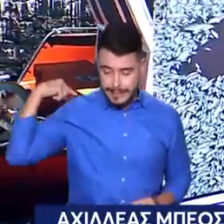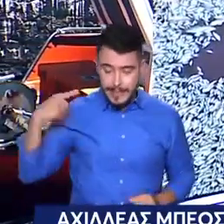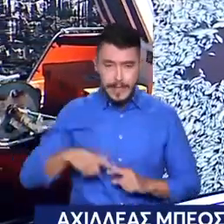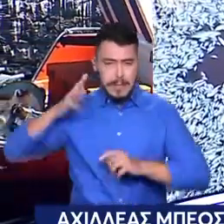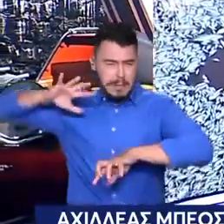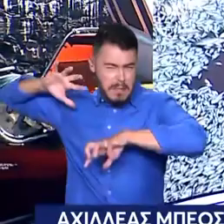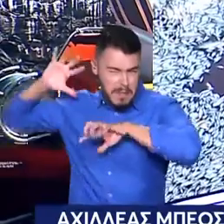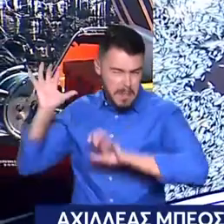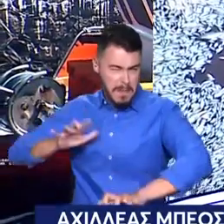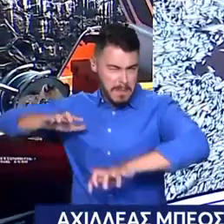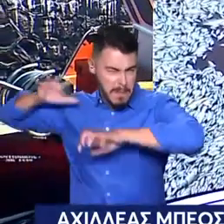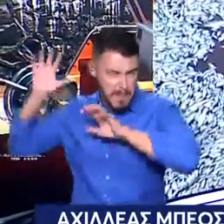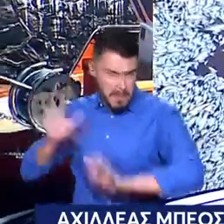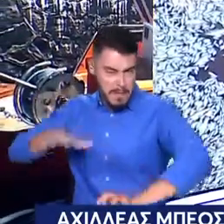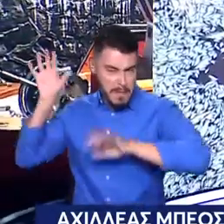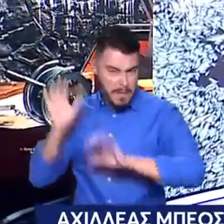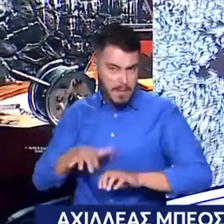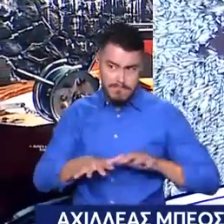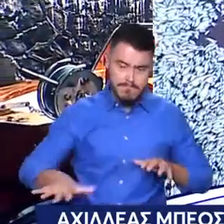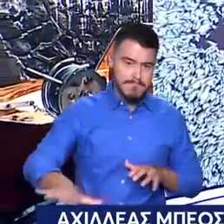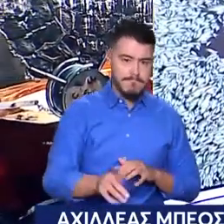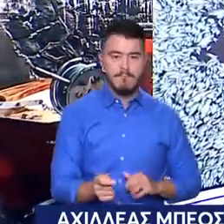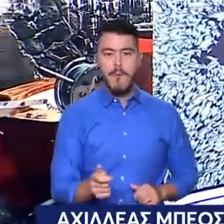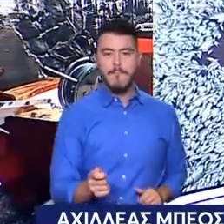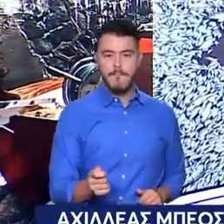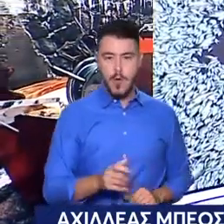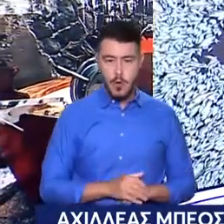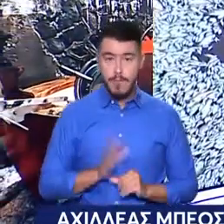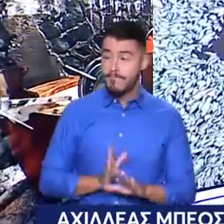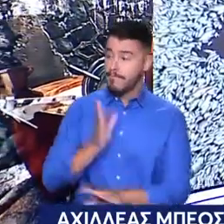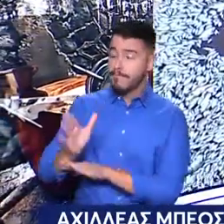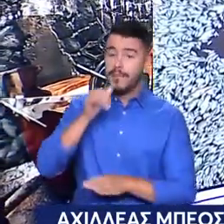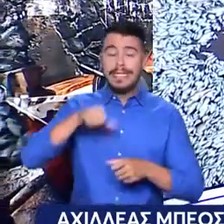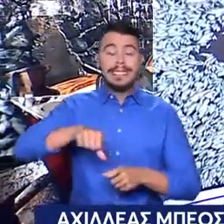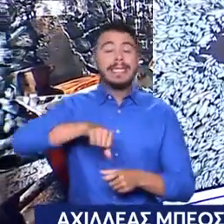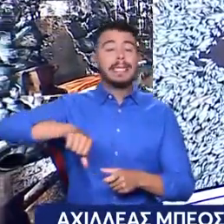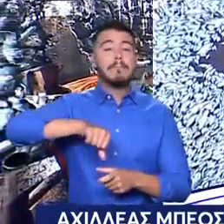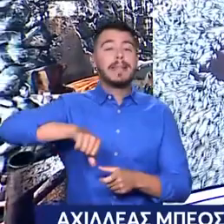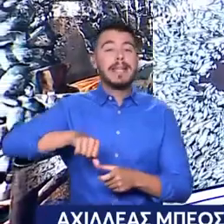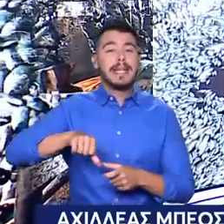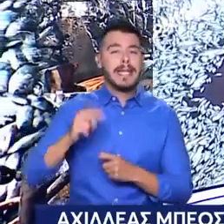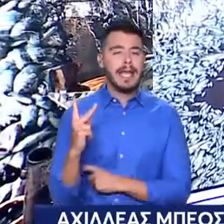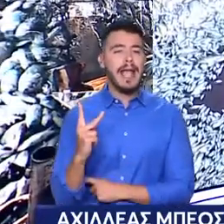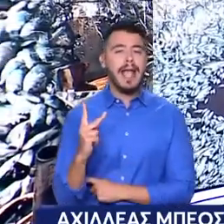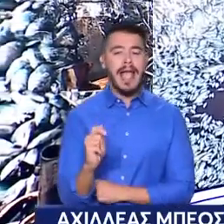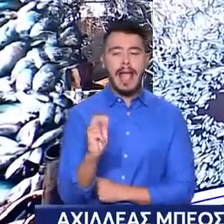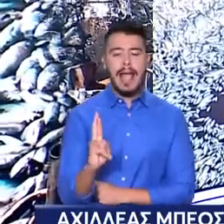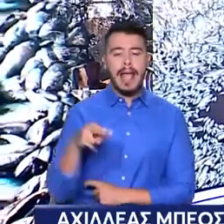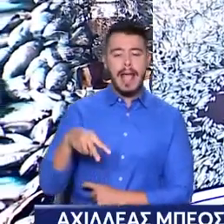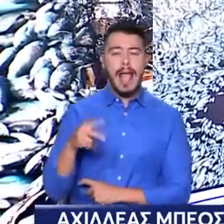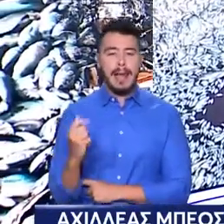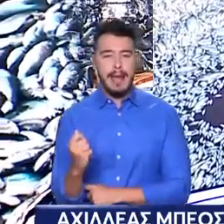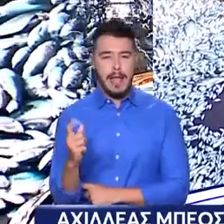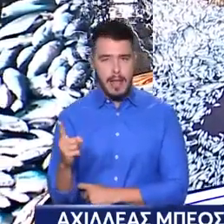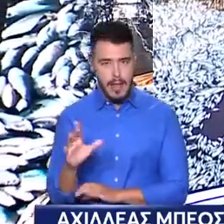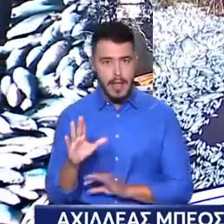καταστροφή που έγινε στην περιοχή της Μαγνησίας, επισκέφτηκα την Κάρλα, γιατί τότε υπήρχε εισρωή λιμάτων από το Μπινιό, από τη Λάρισα,